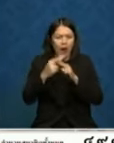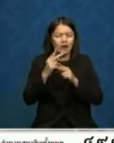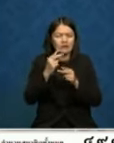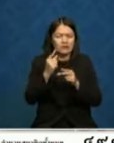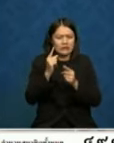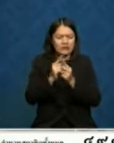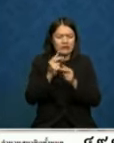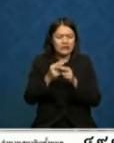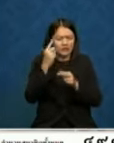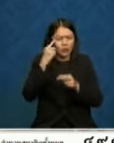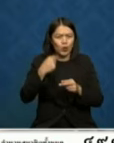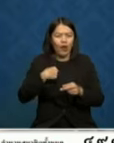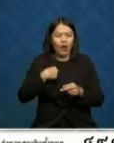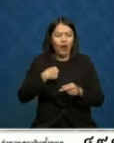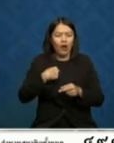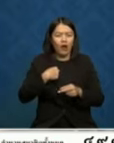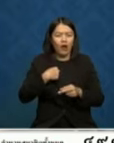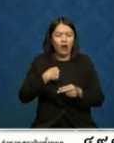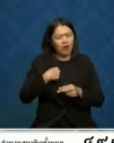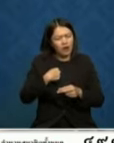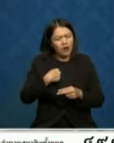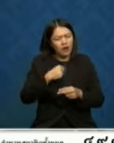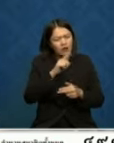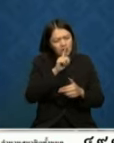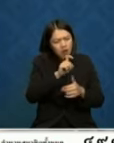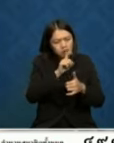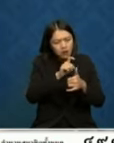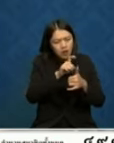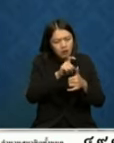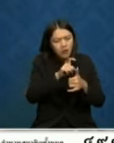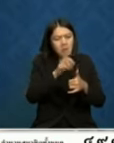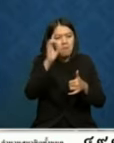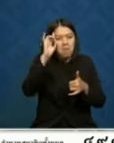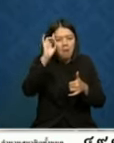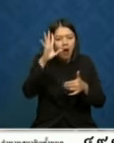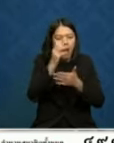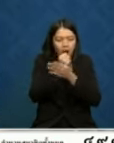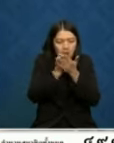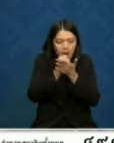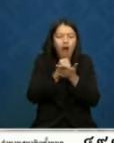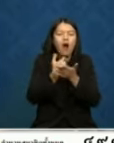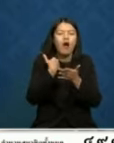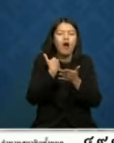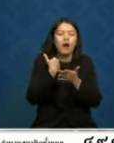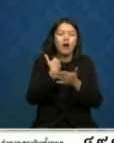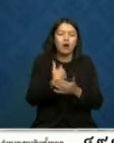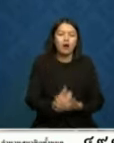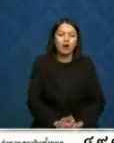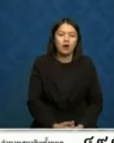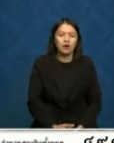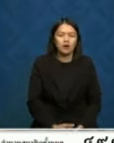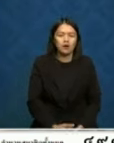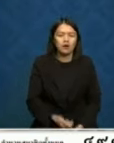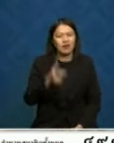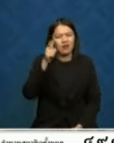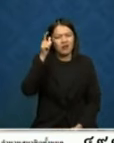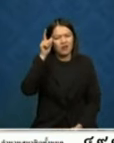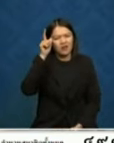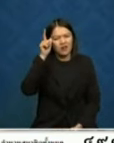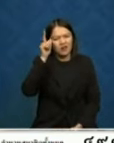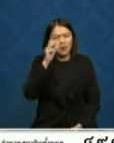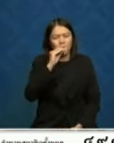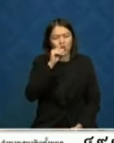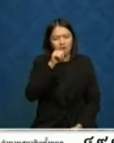ผมก็งงเหมือนกันทำไปทำมาสอบไปสอบมามันก็เป็นบ้าติดยาบ้าครับท่านประธานครับนี่แหละผมถึงได้พูด